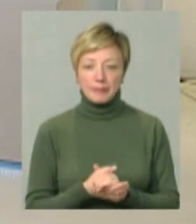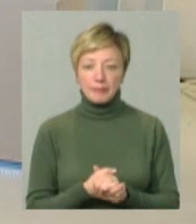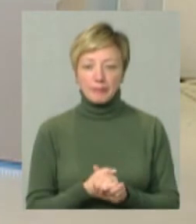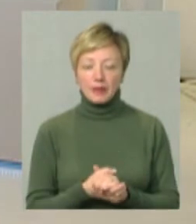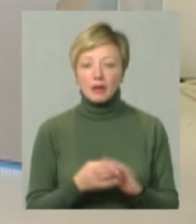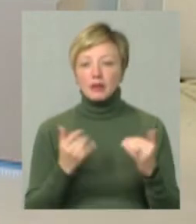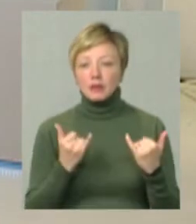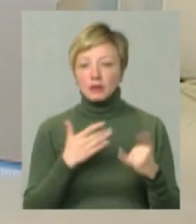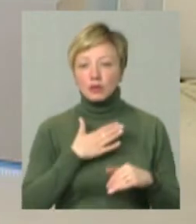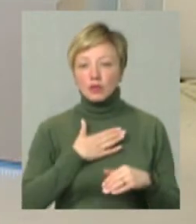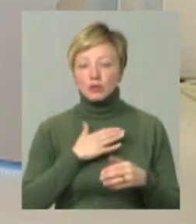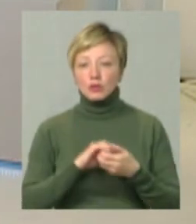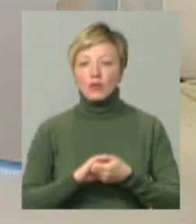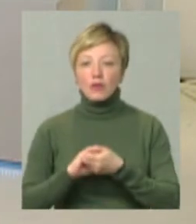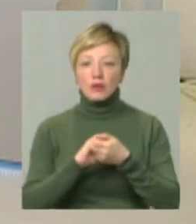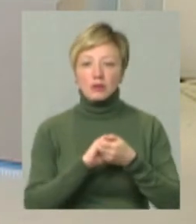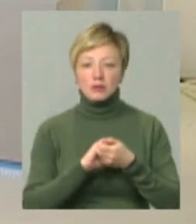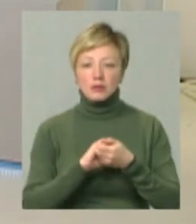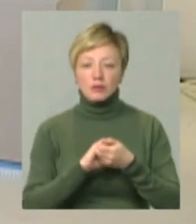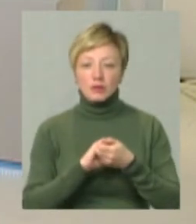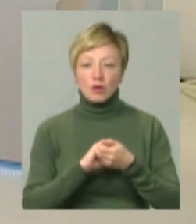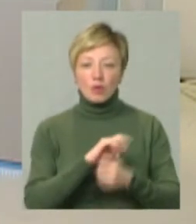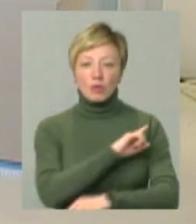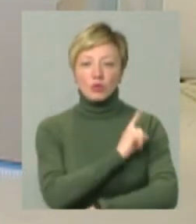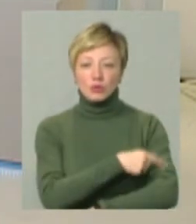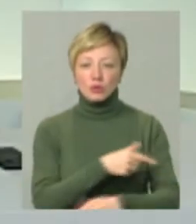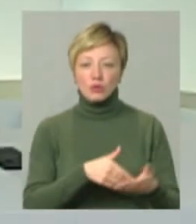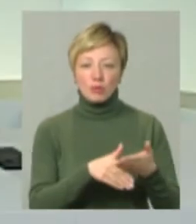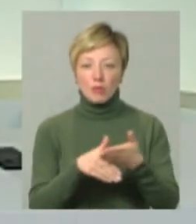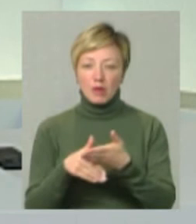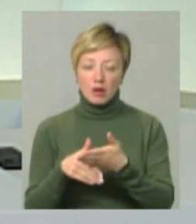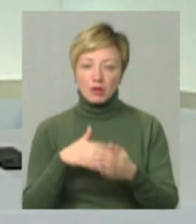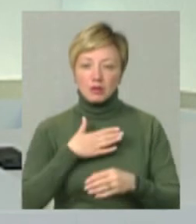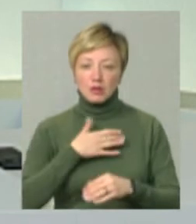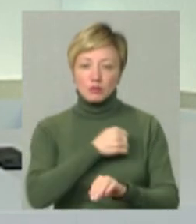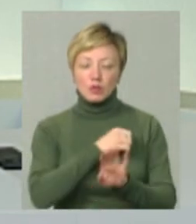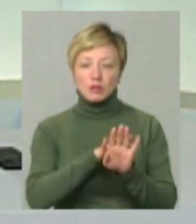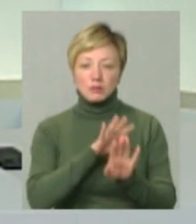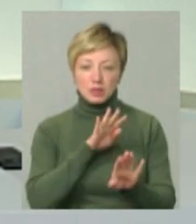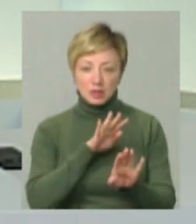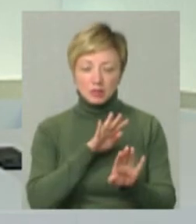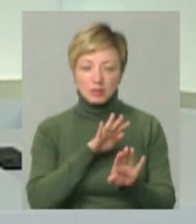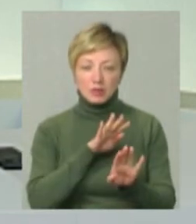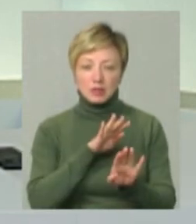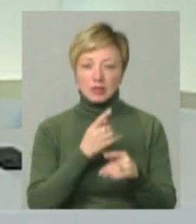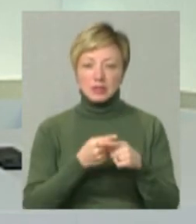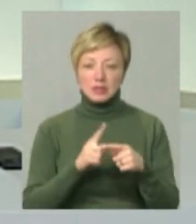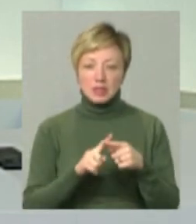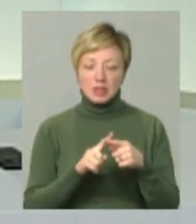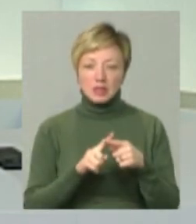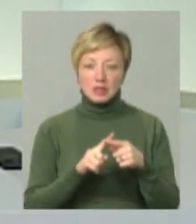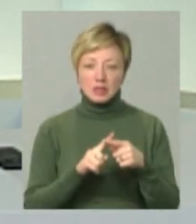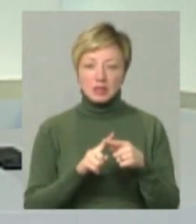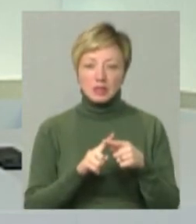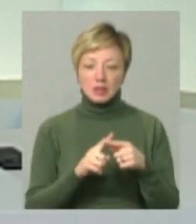Ну, наразі наше акціонерне товариство досить потужно допомагає нашим Збройним силам. Це